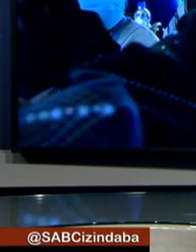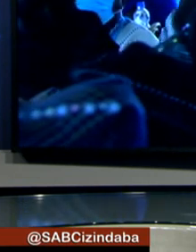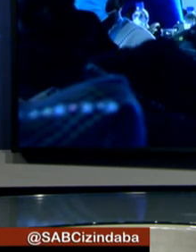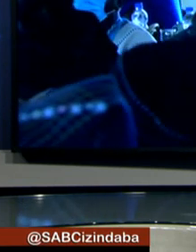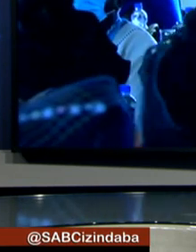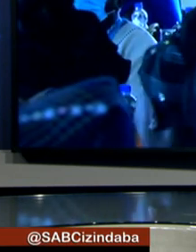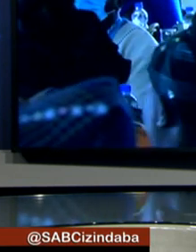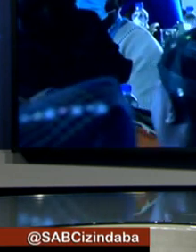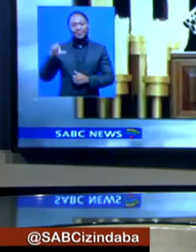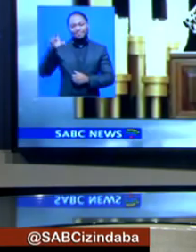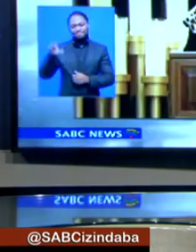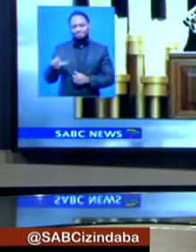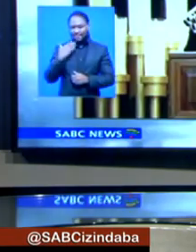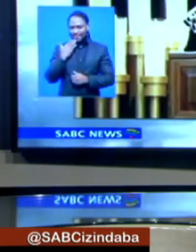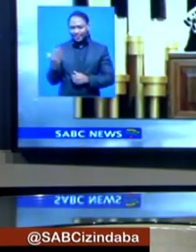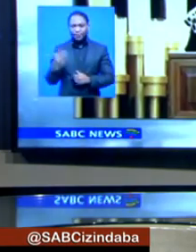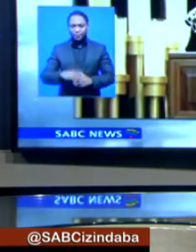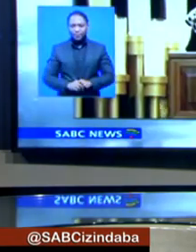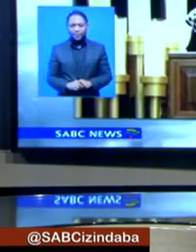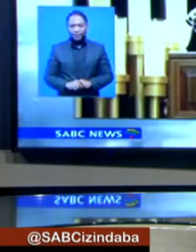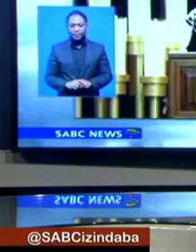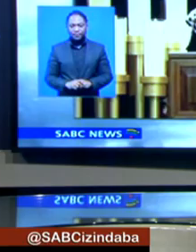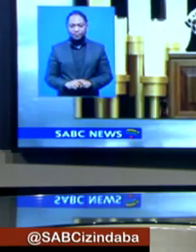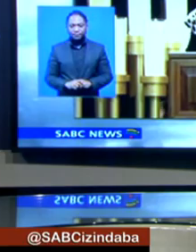engamashumi ayisikhombisa neshiyagalolunye ubudala.